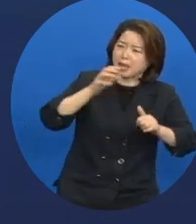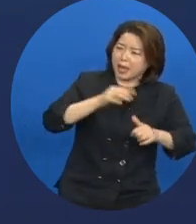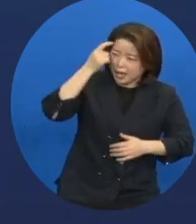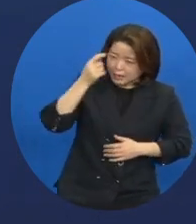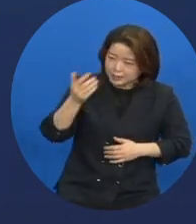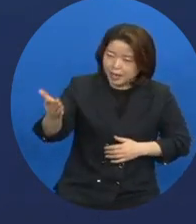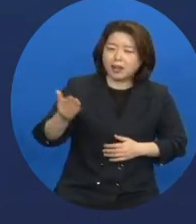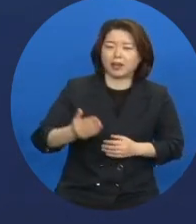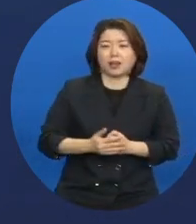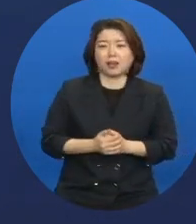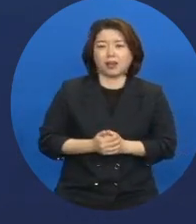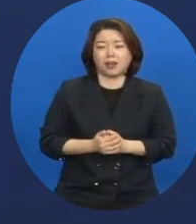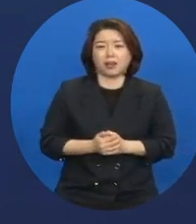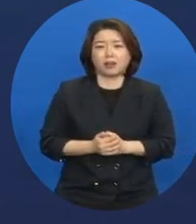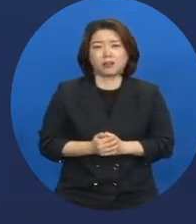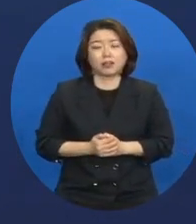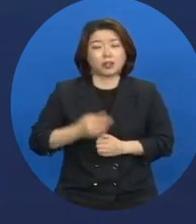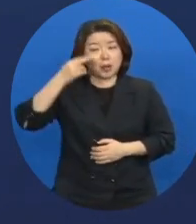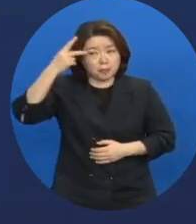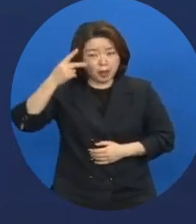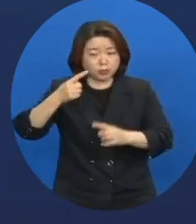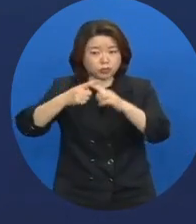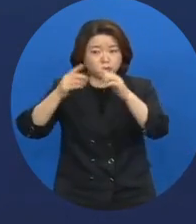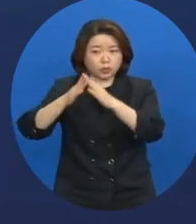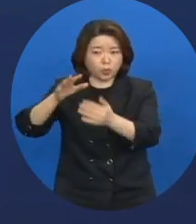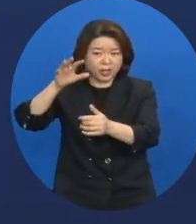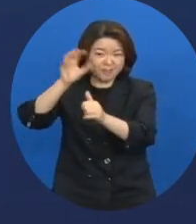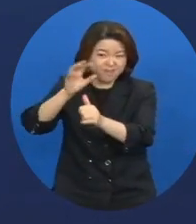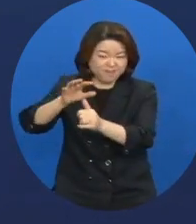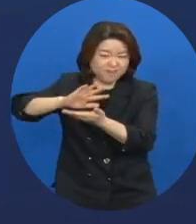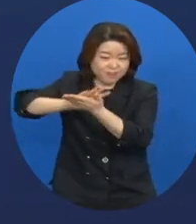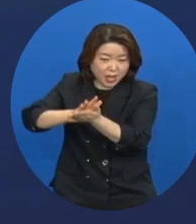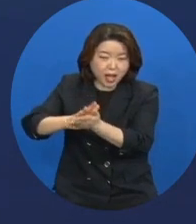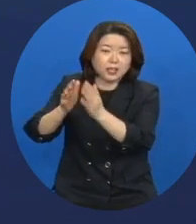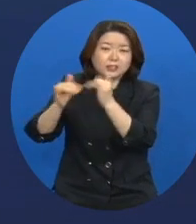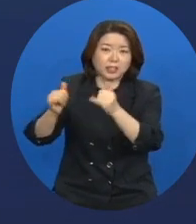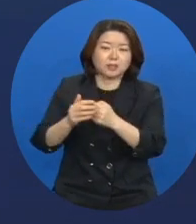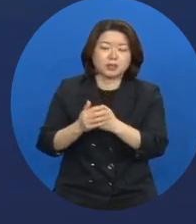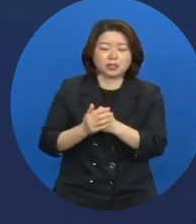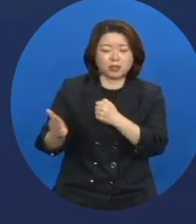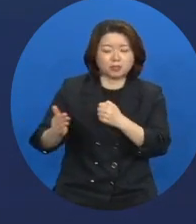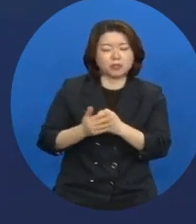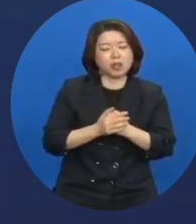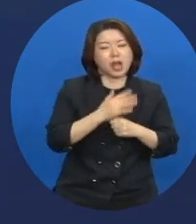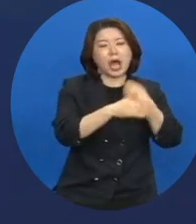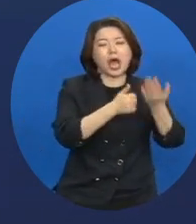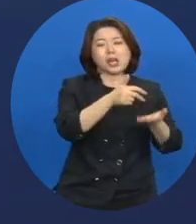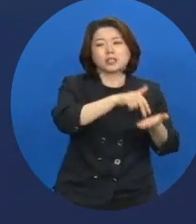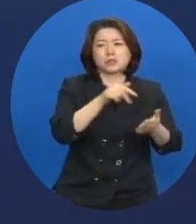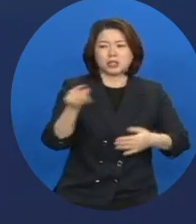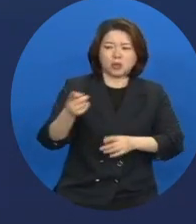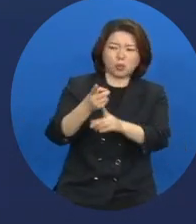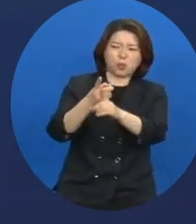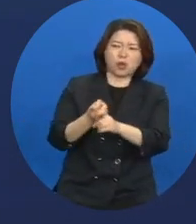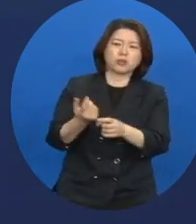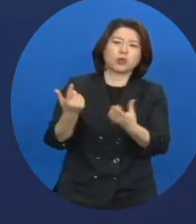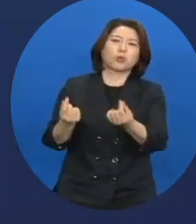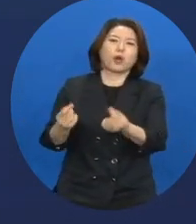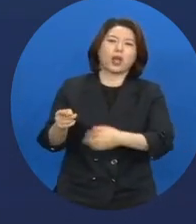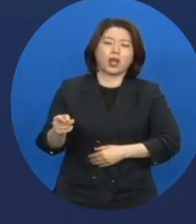바울은 교회를 핍박하는 자였으니 하나님에게 원수였던 사람이었습니다. 만약